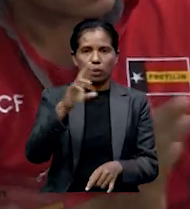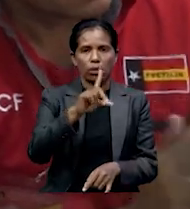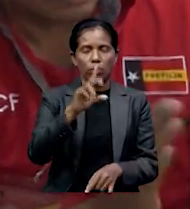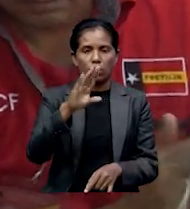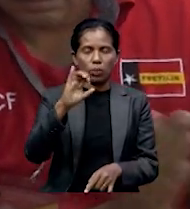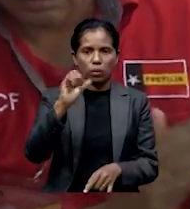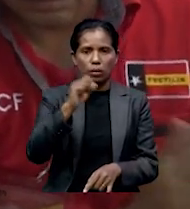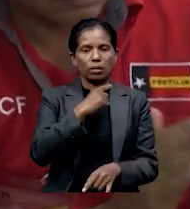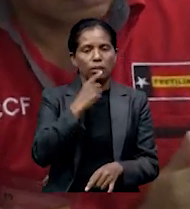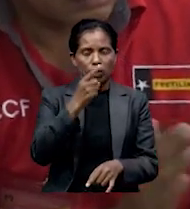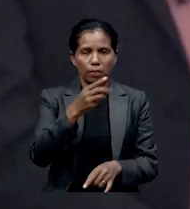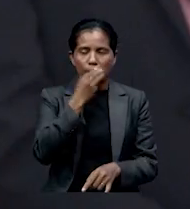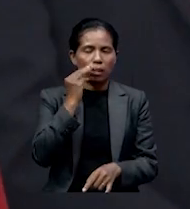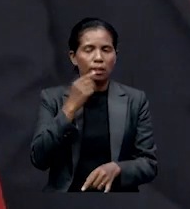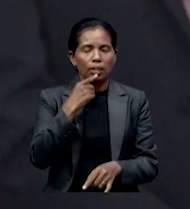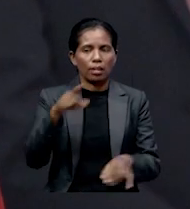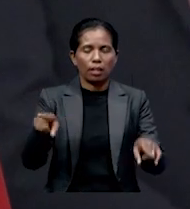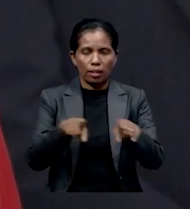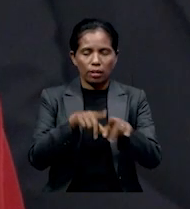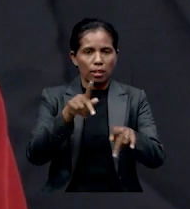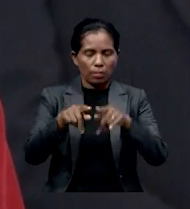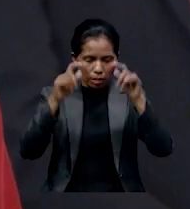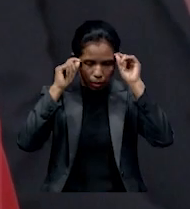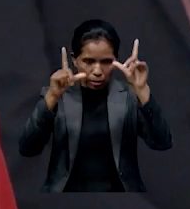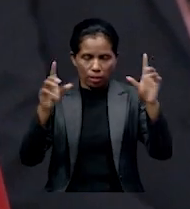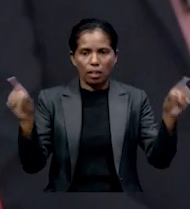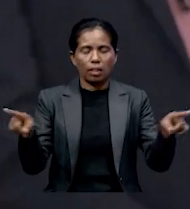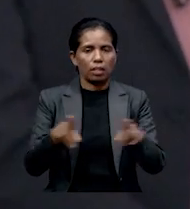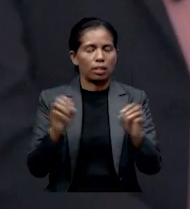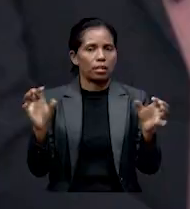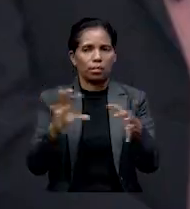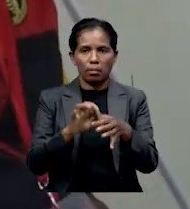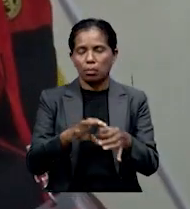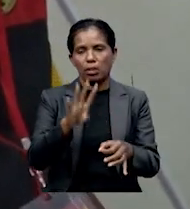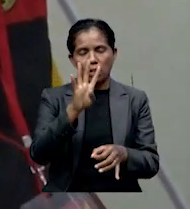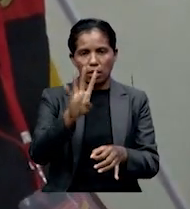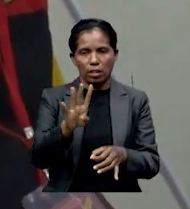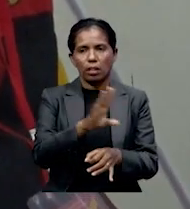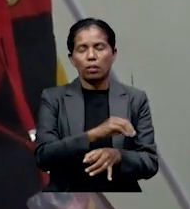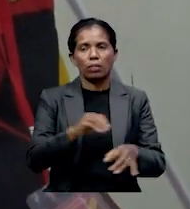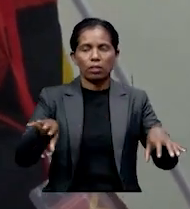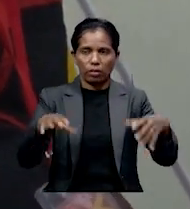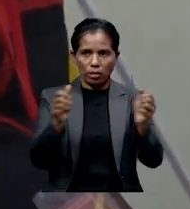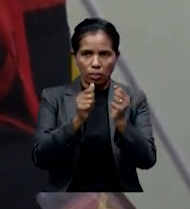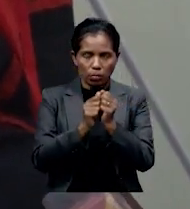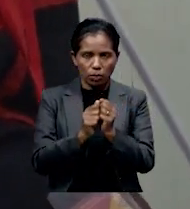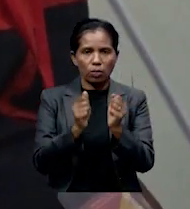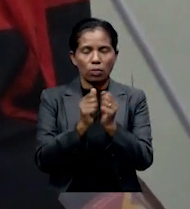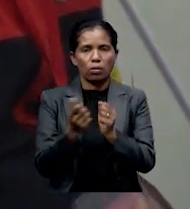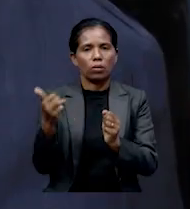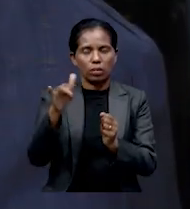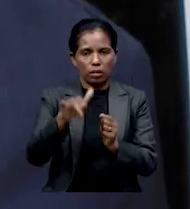Maria Alcatiri Hateten, no Dar Timoroan, nia sela despreza membro Nenhat ne, no sei serviço a mutu kosira nang